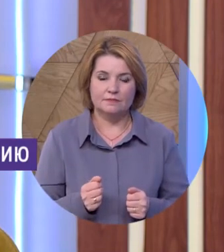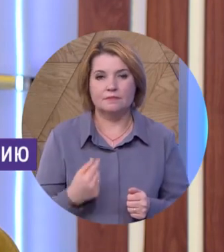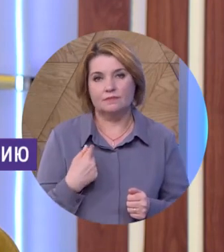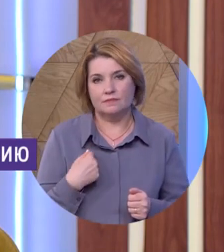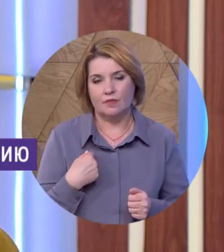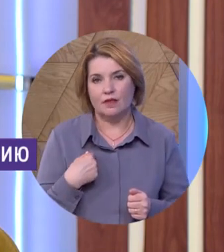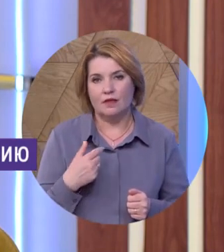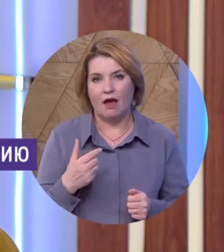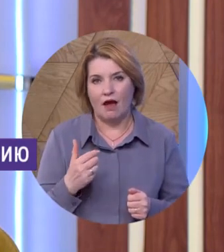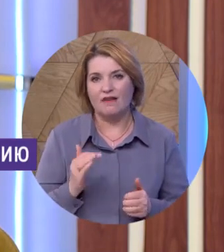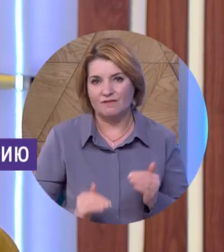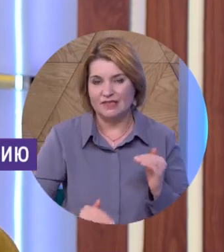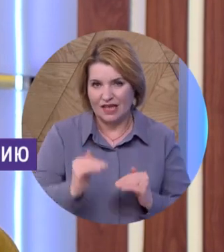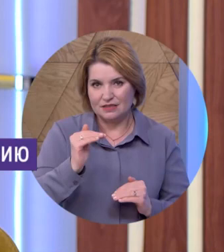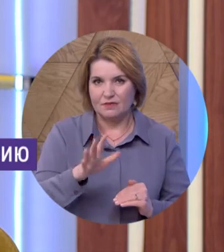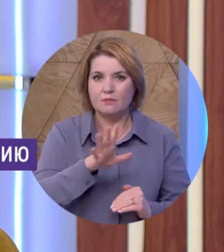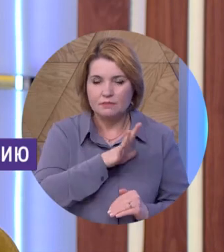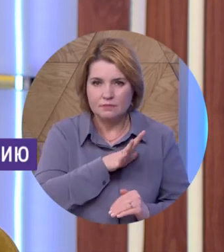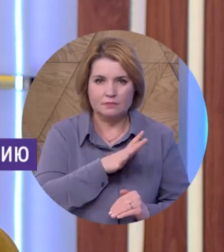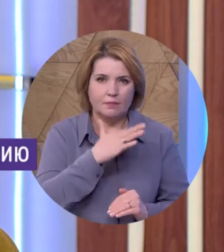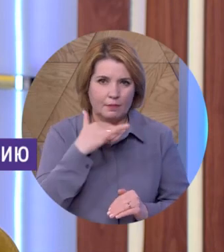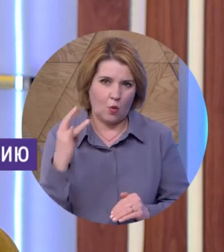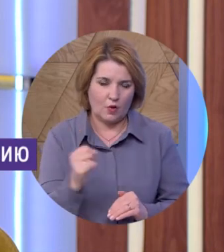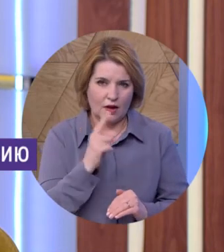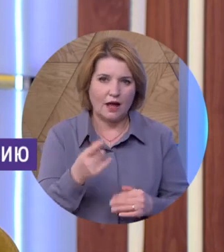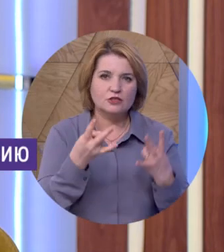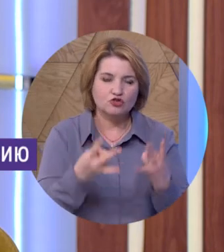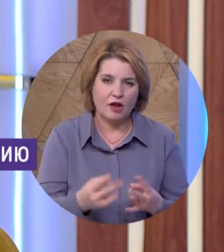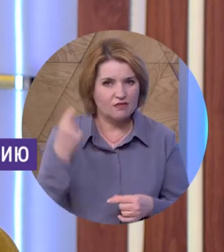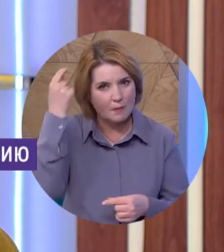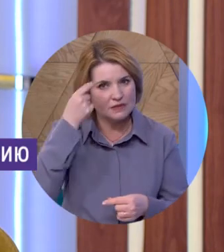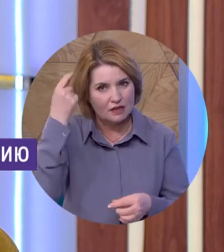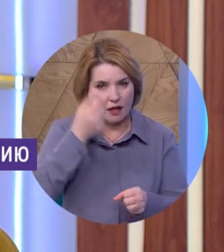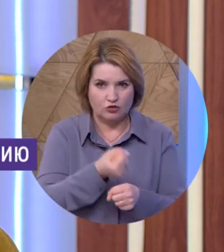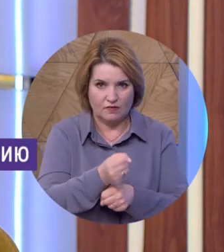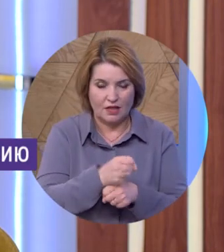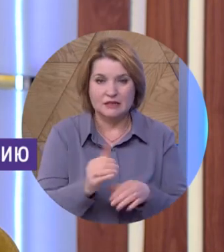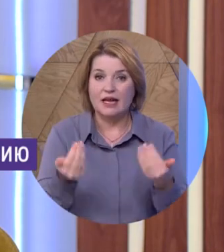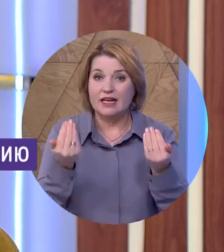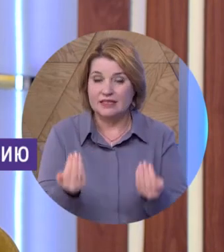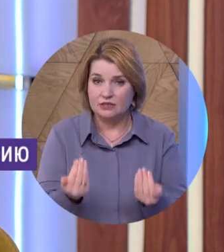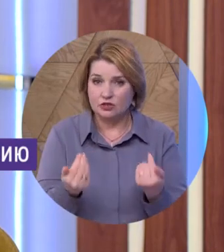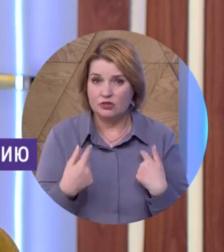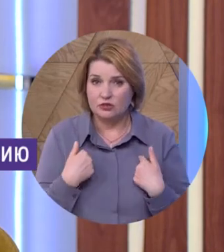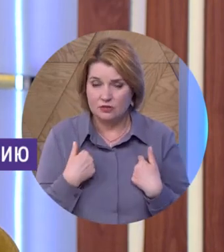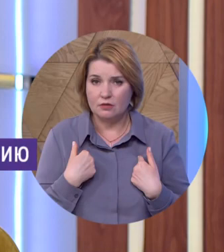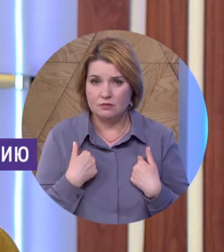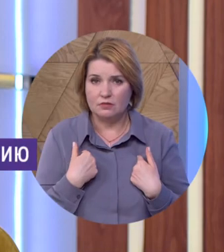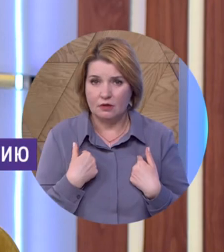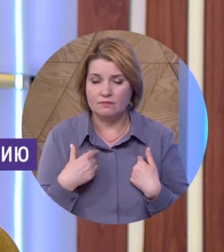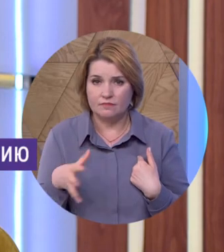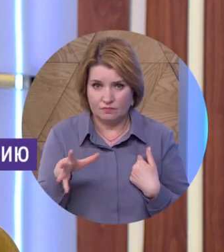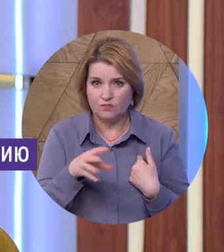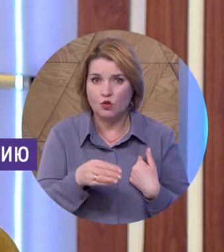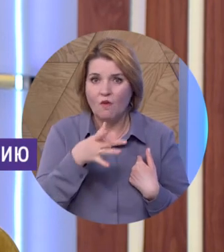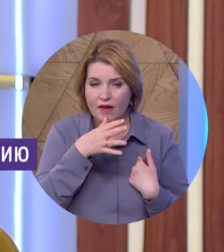являлась не раз жертвой психологического насилия. И сейчас я все время стою в позиции